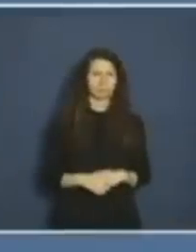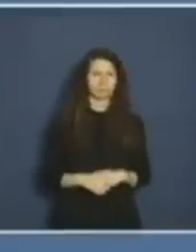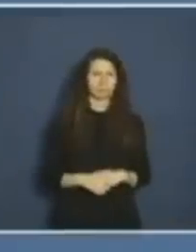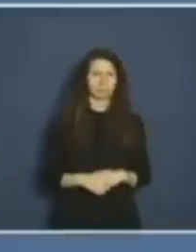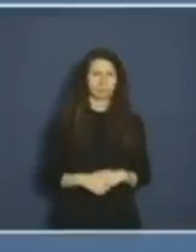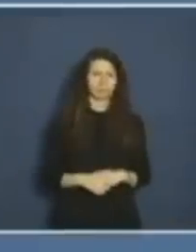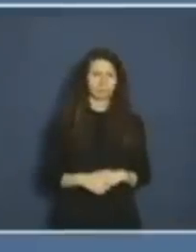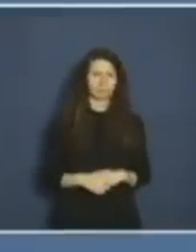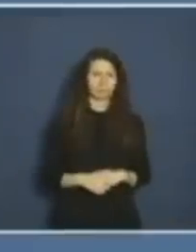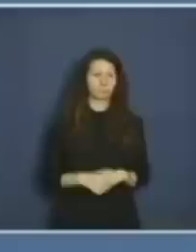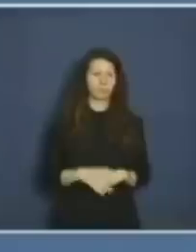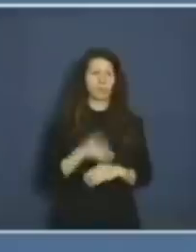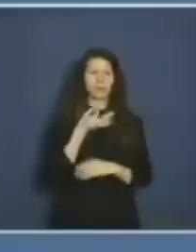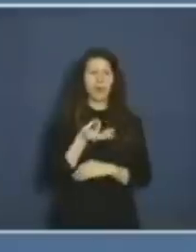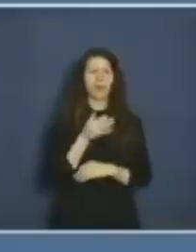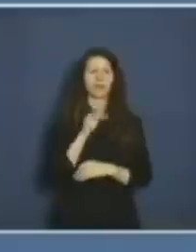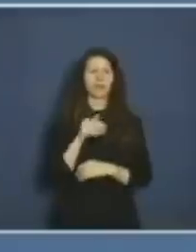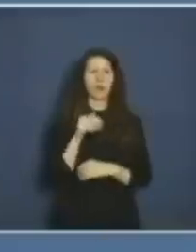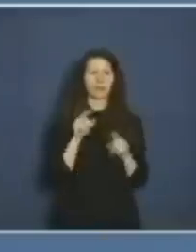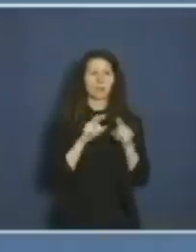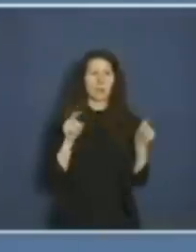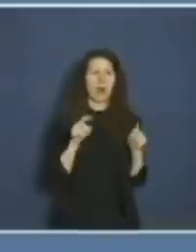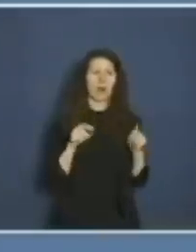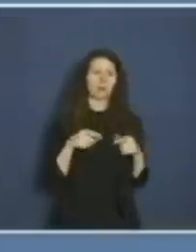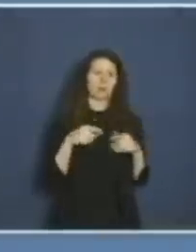Ja, Frage zum Thema Niederlande.